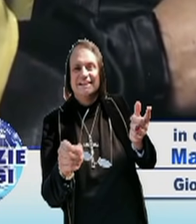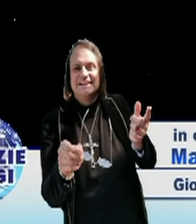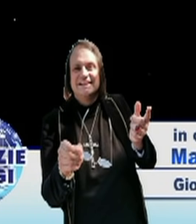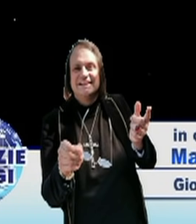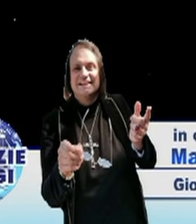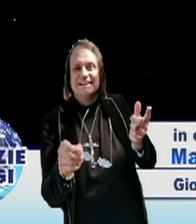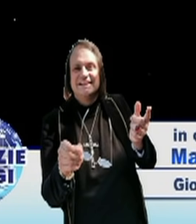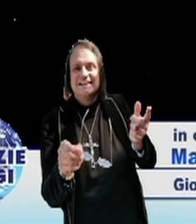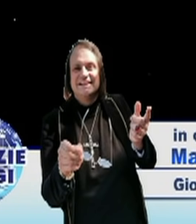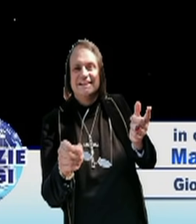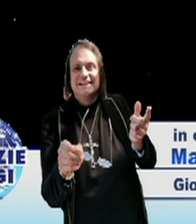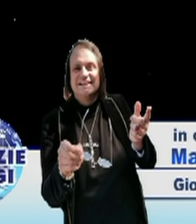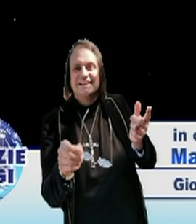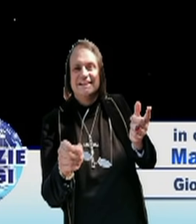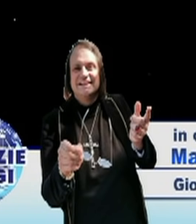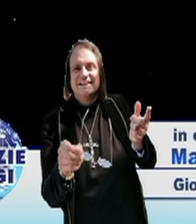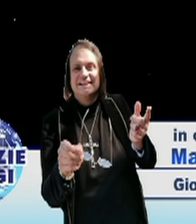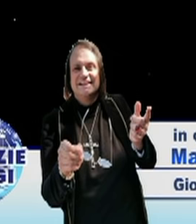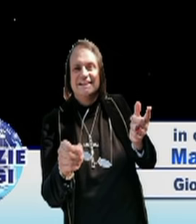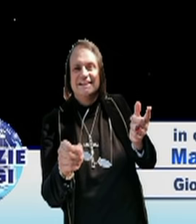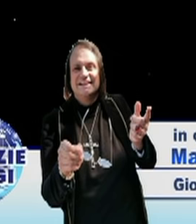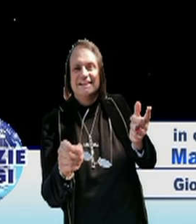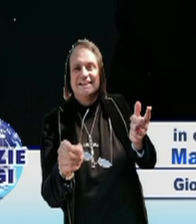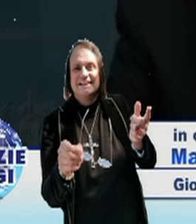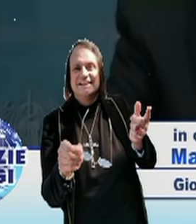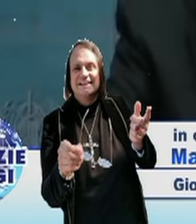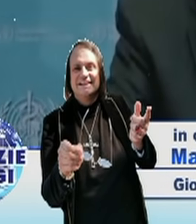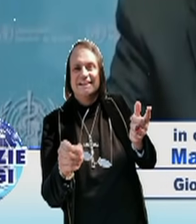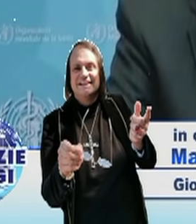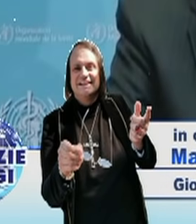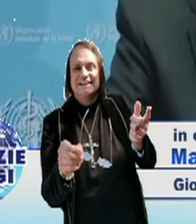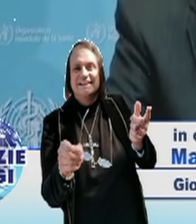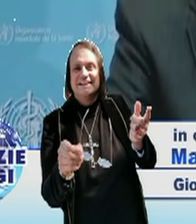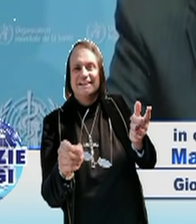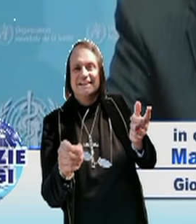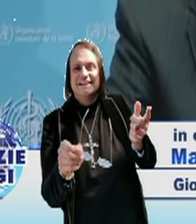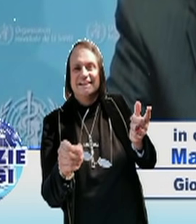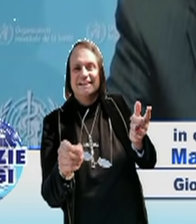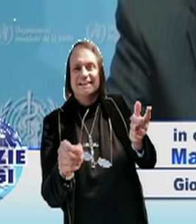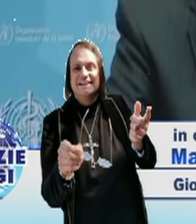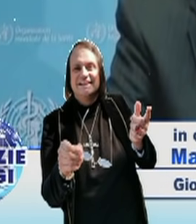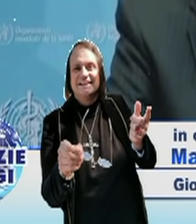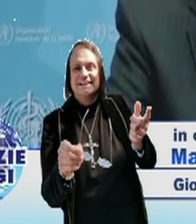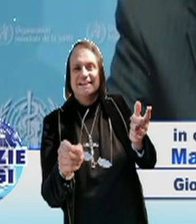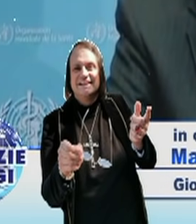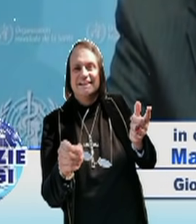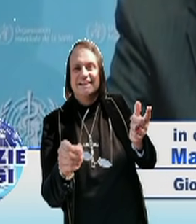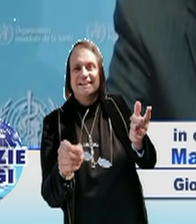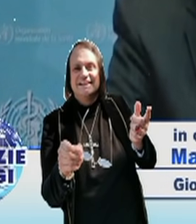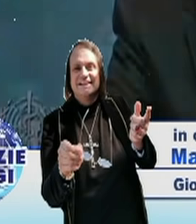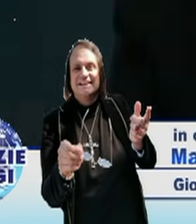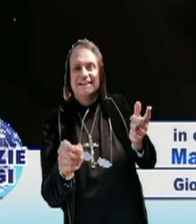premio importantissimo, un ambito riconoscimento della Fondazione Ente dello Spettacolo dedicato alle opere di impegno sociale. Il cast è